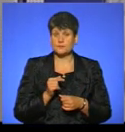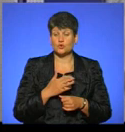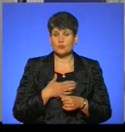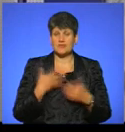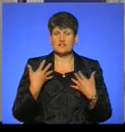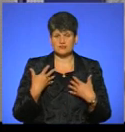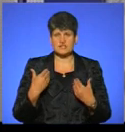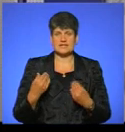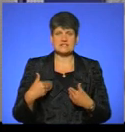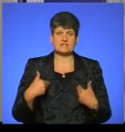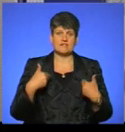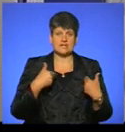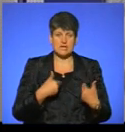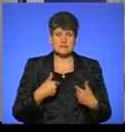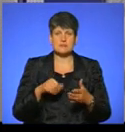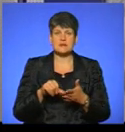зверталися представники